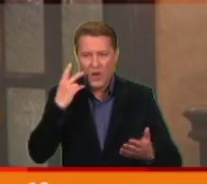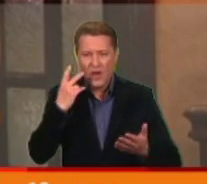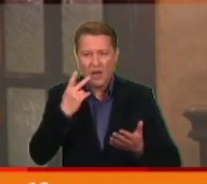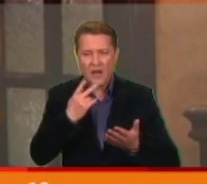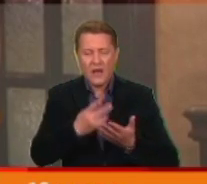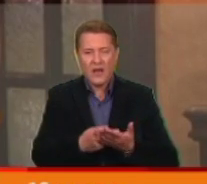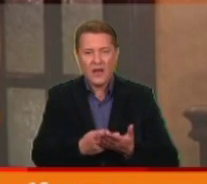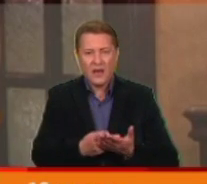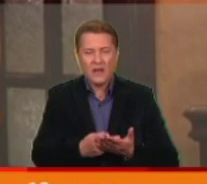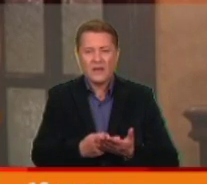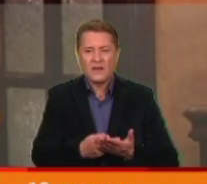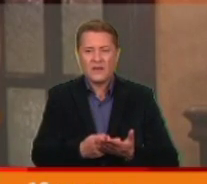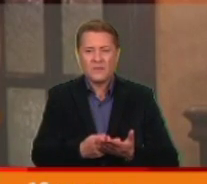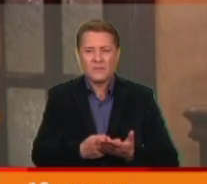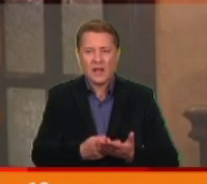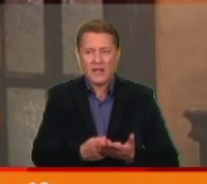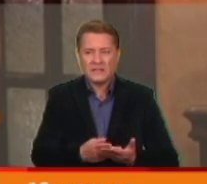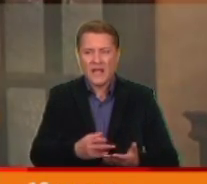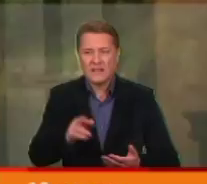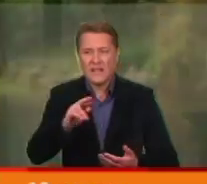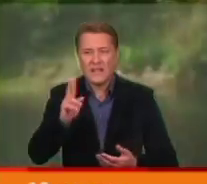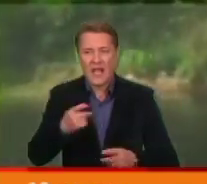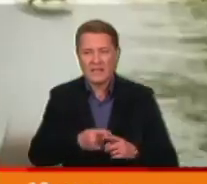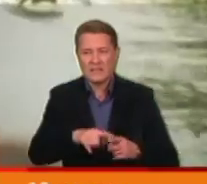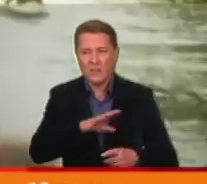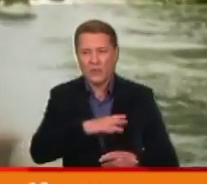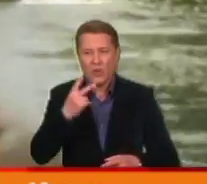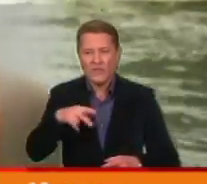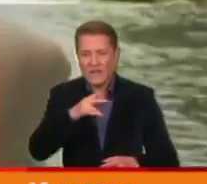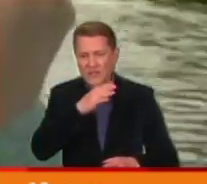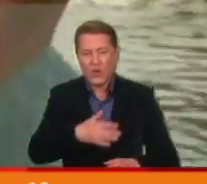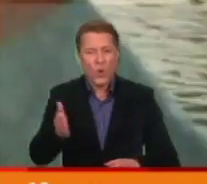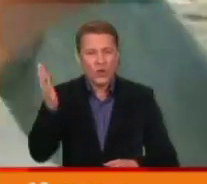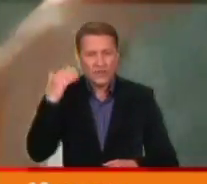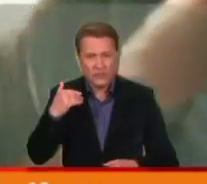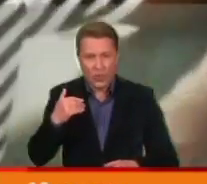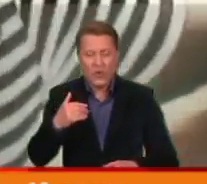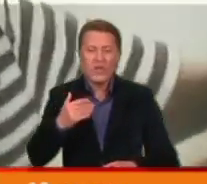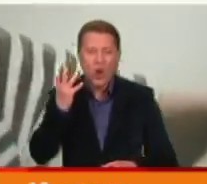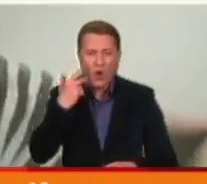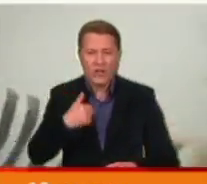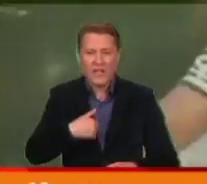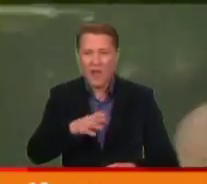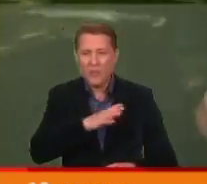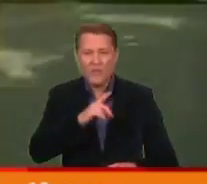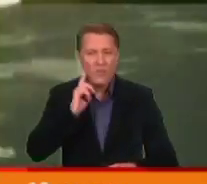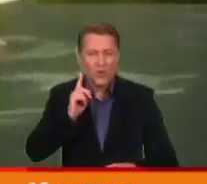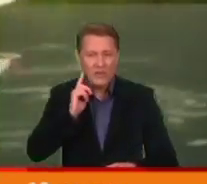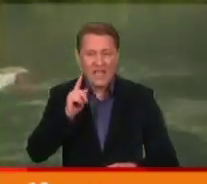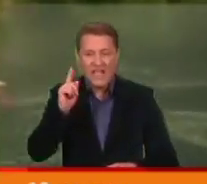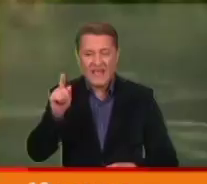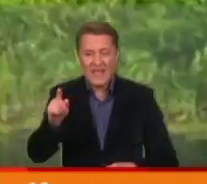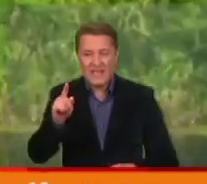виглядаємо, тому що ще багато згадує, як це було там 20 років тому, коли я був, ну, пісні моєї молодості згадують. Їхніх